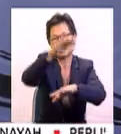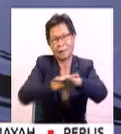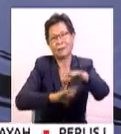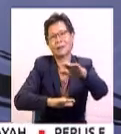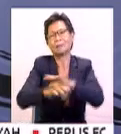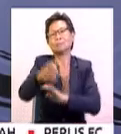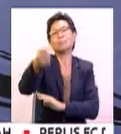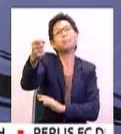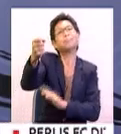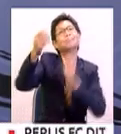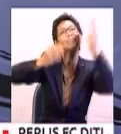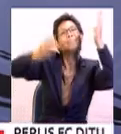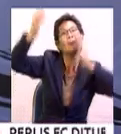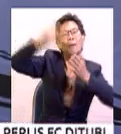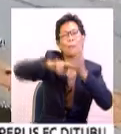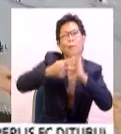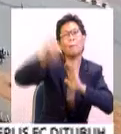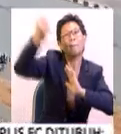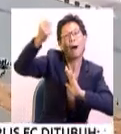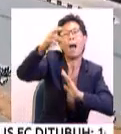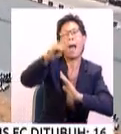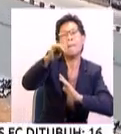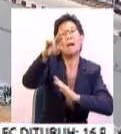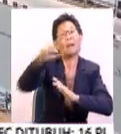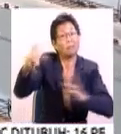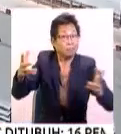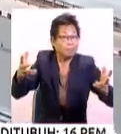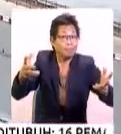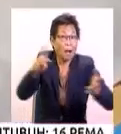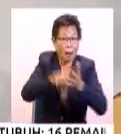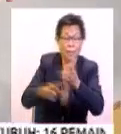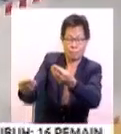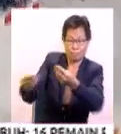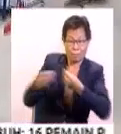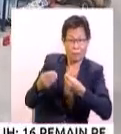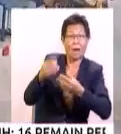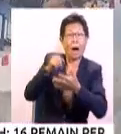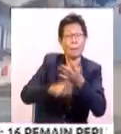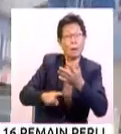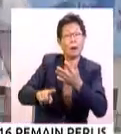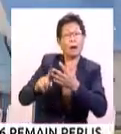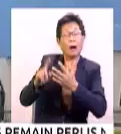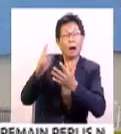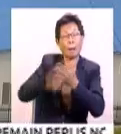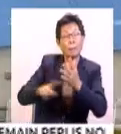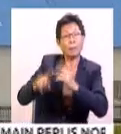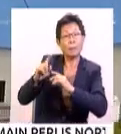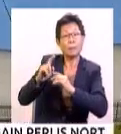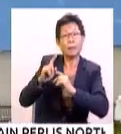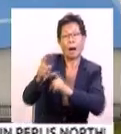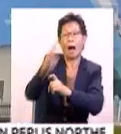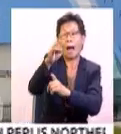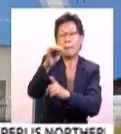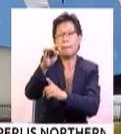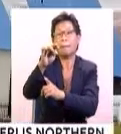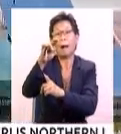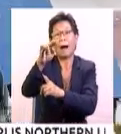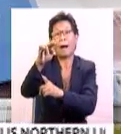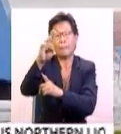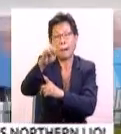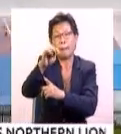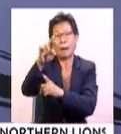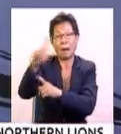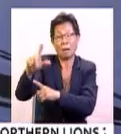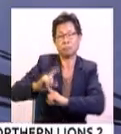tangan Malaysia, iaitu Malaysia Rail Link. Apa yang diberikan kepada mereka ialah hak pengoperasian selama tempoh